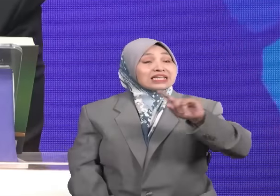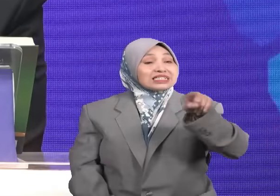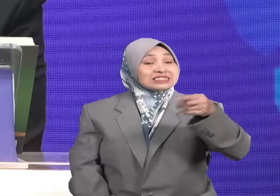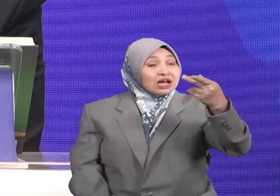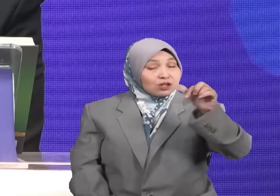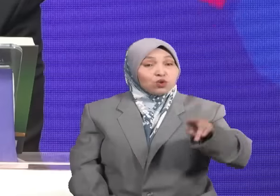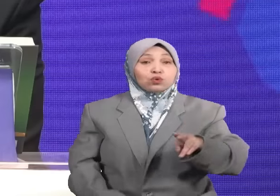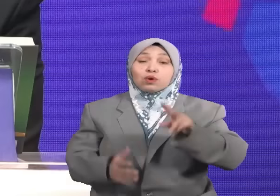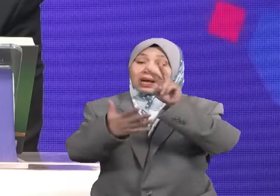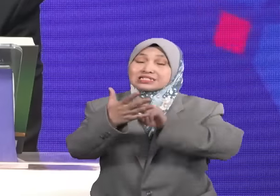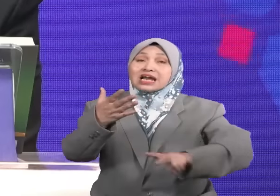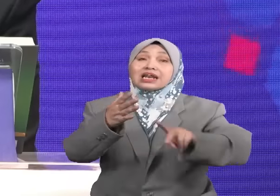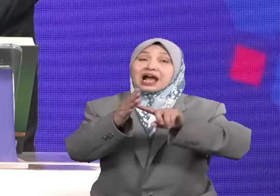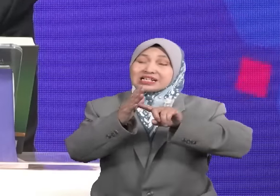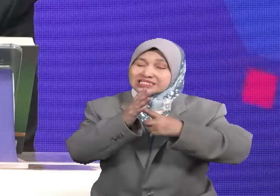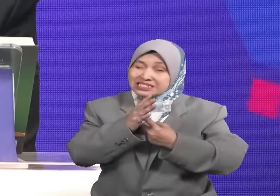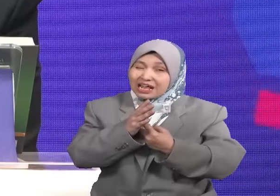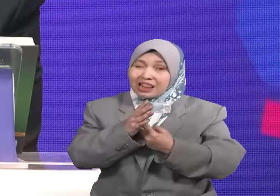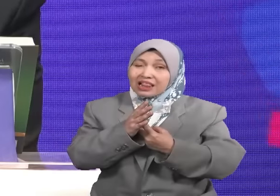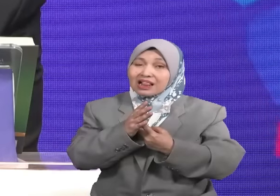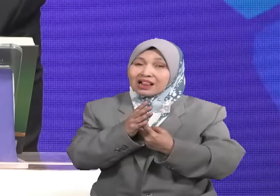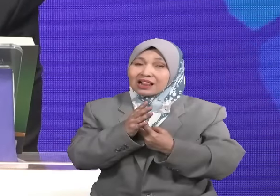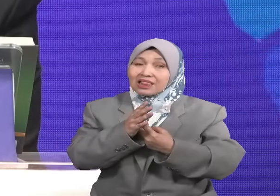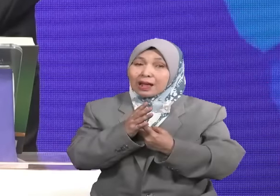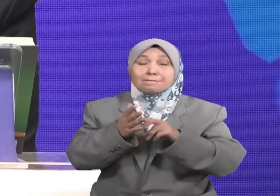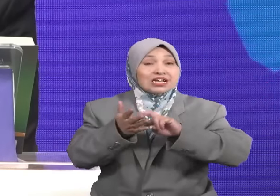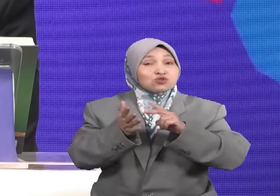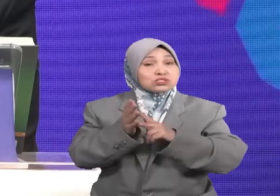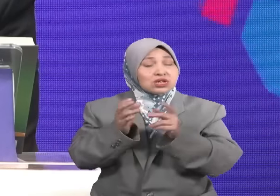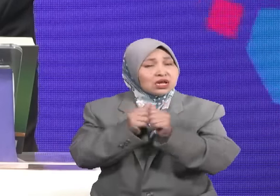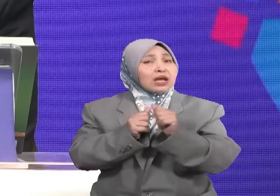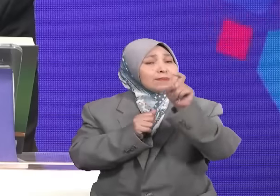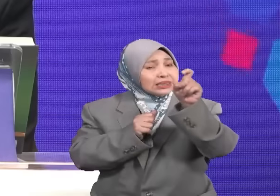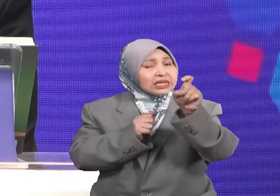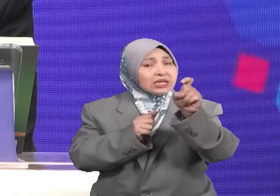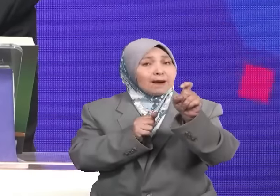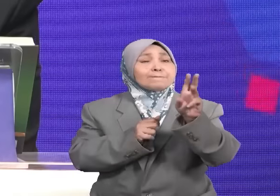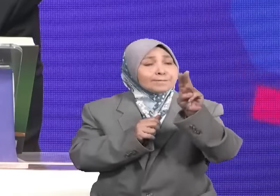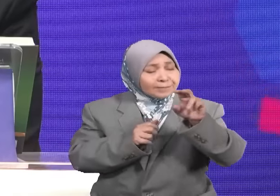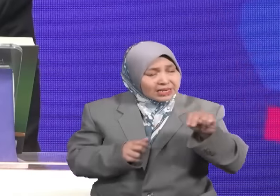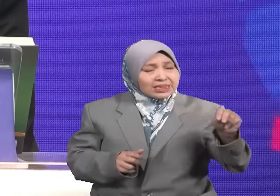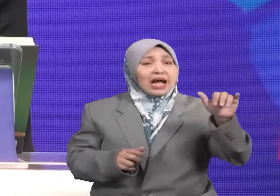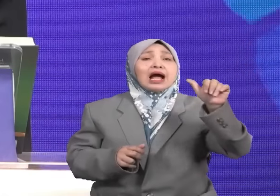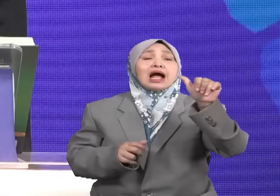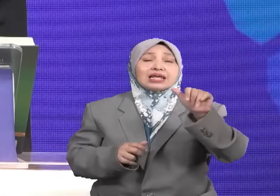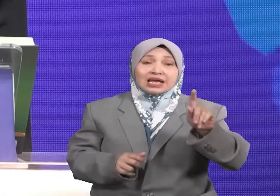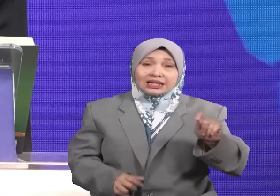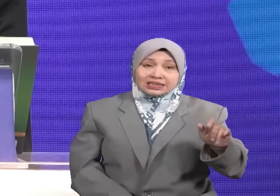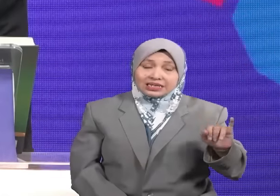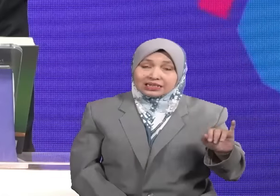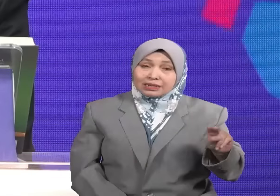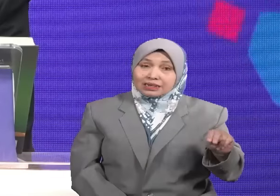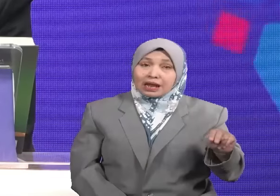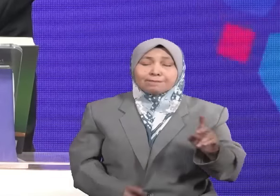bacaan asal lah. Bacaan izhar ni bacaan asal. Maksudnya baca dengan mati tu. Min ayatin. Ha,